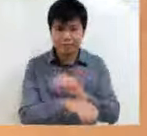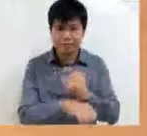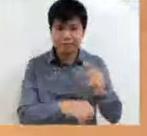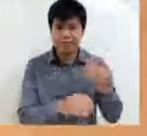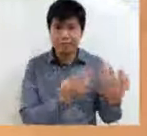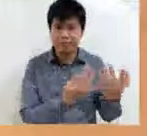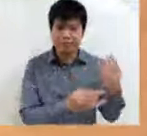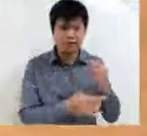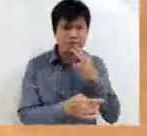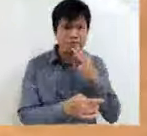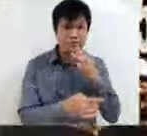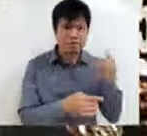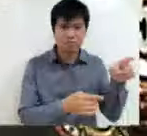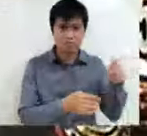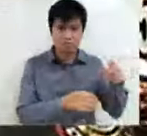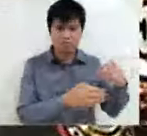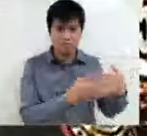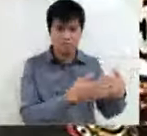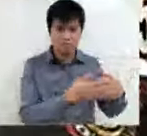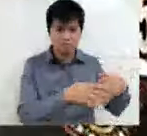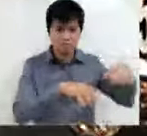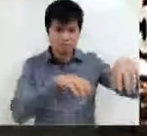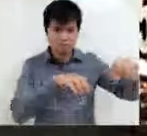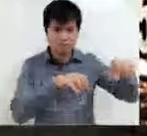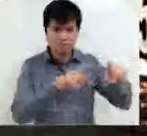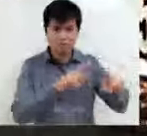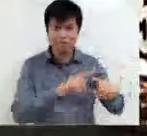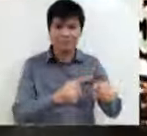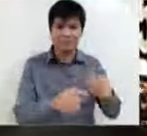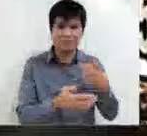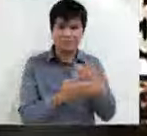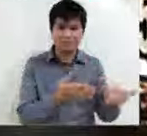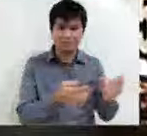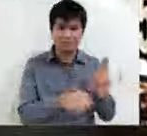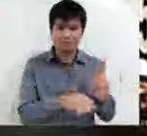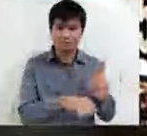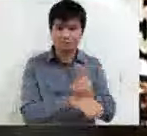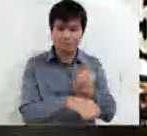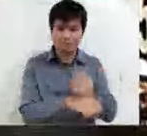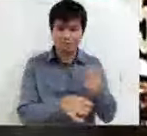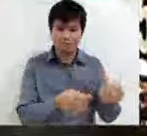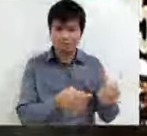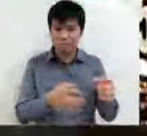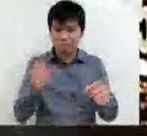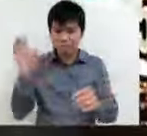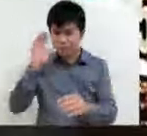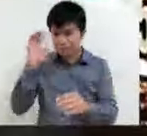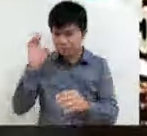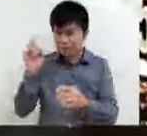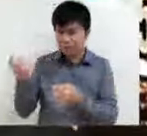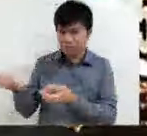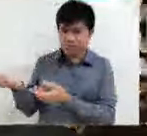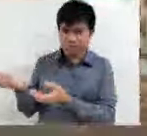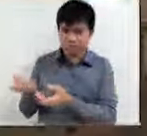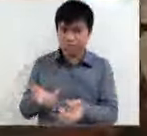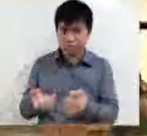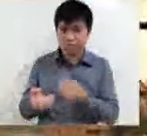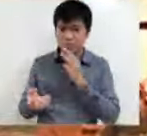ginawa po ng ating mga firefighter, nag-iigib na lang po talaga sa mga malalapit na hydrant po dito sa